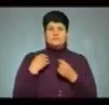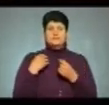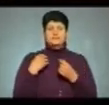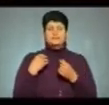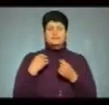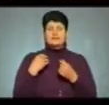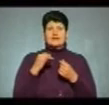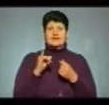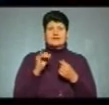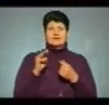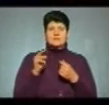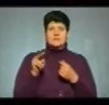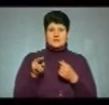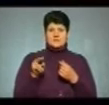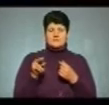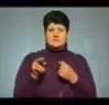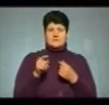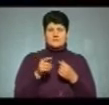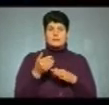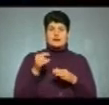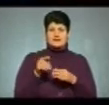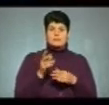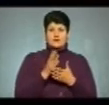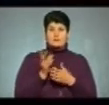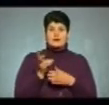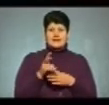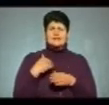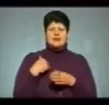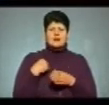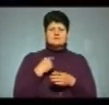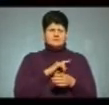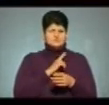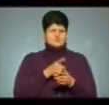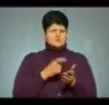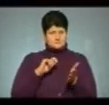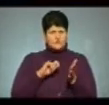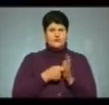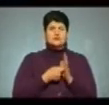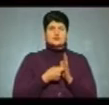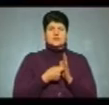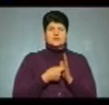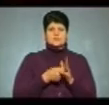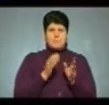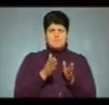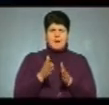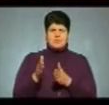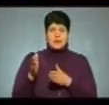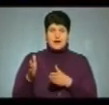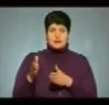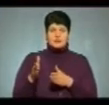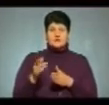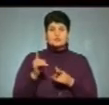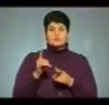якраз ІТП. Перед тим, як він мав прийти, нам врубали так батареї, що